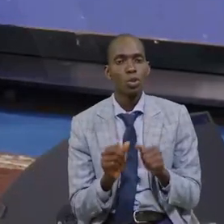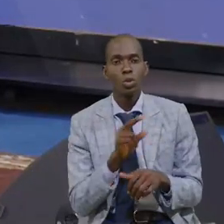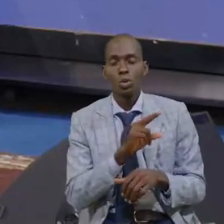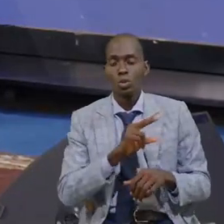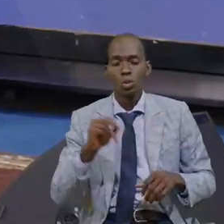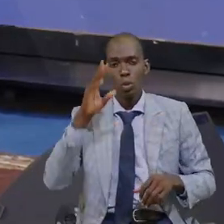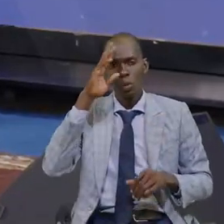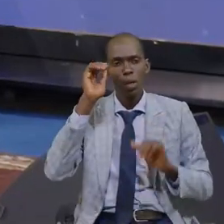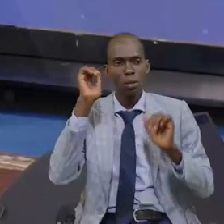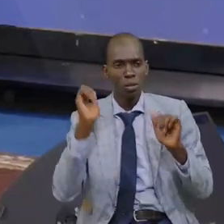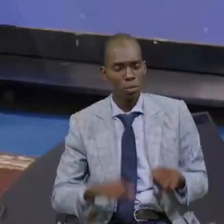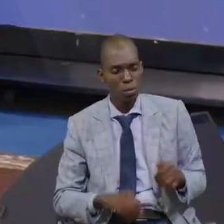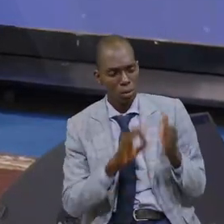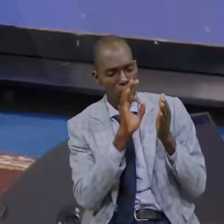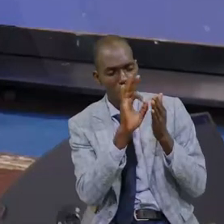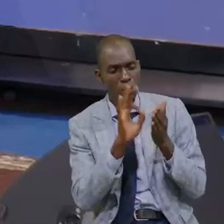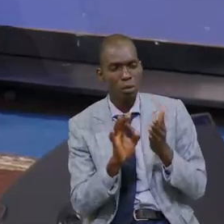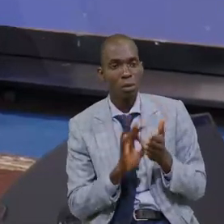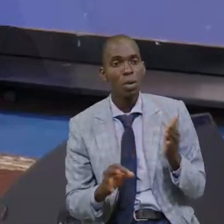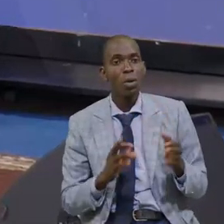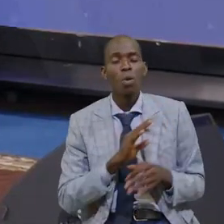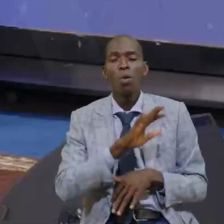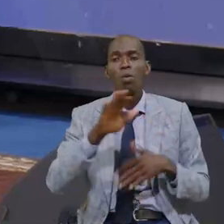que personne ne pouvait compter